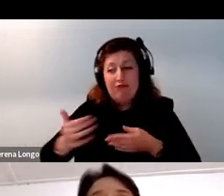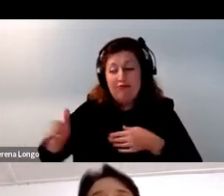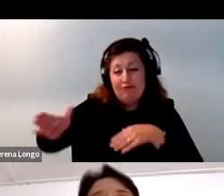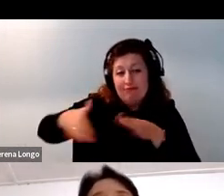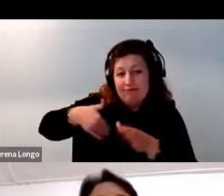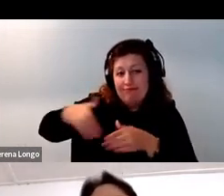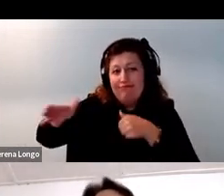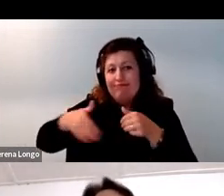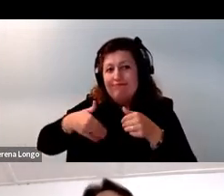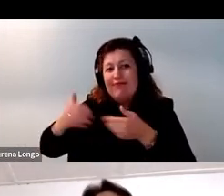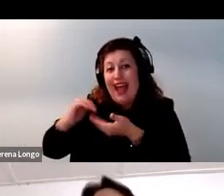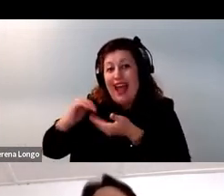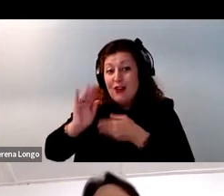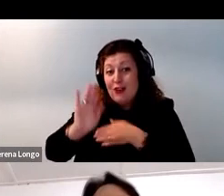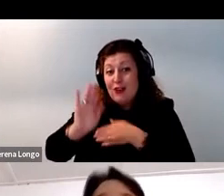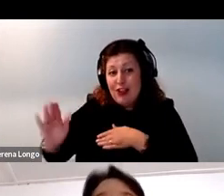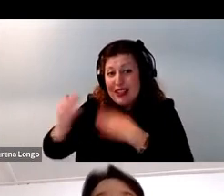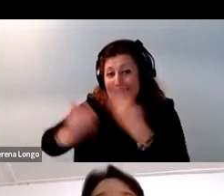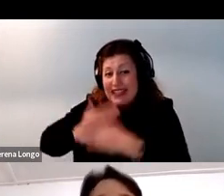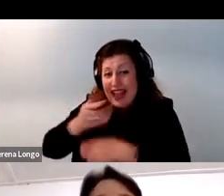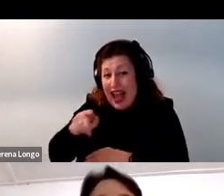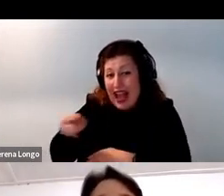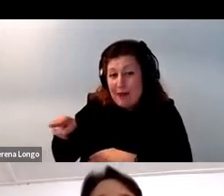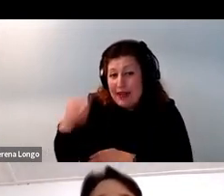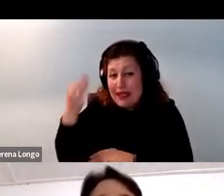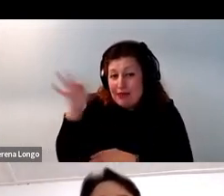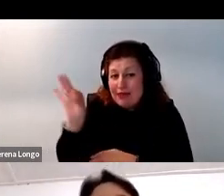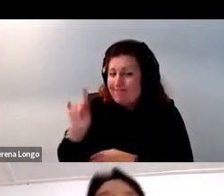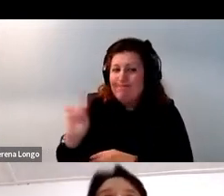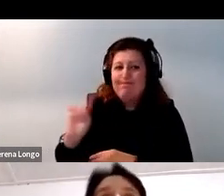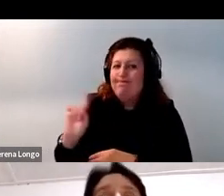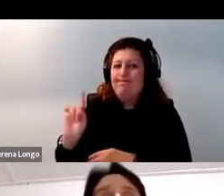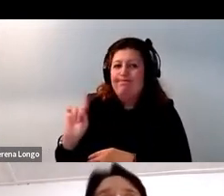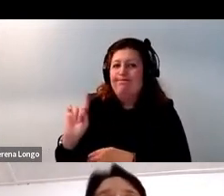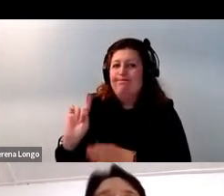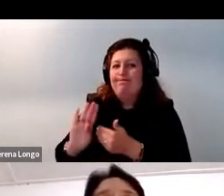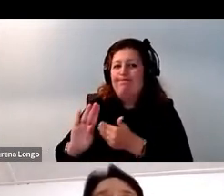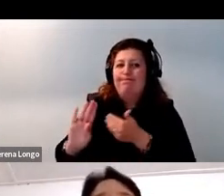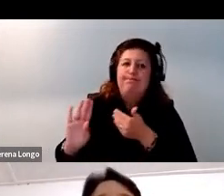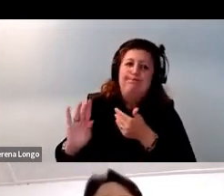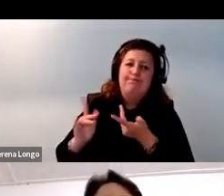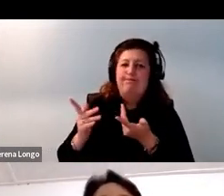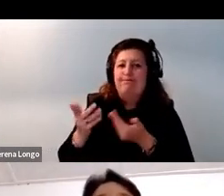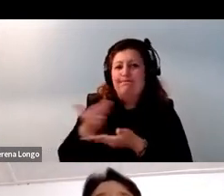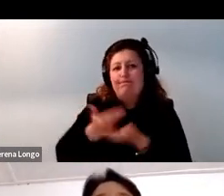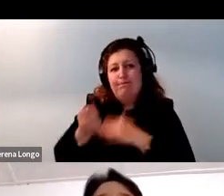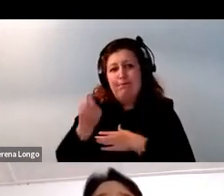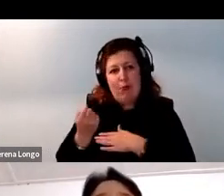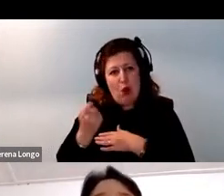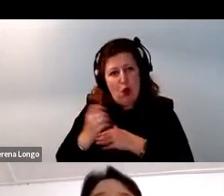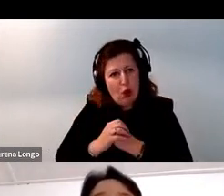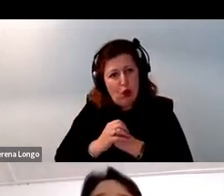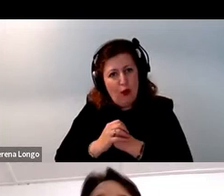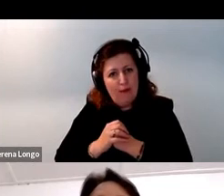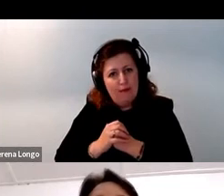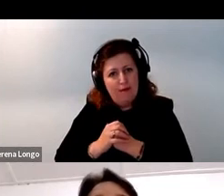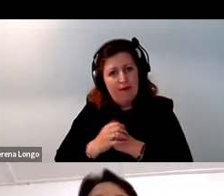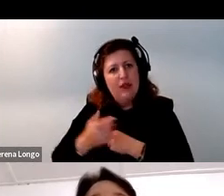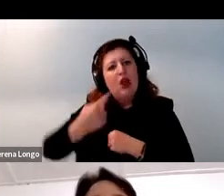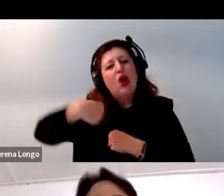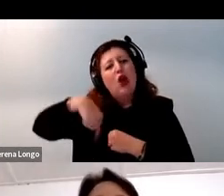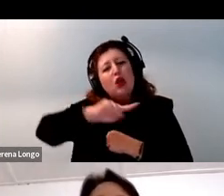associazioni e abbiamo preferito, privilegiato un po' il coinvolgimento delle persone